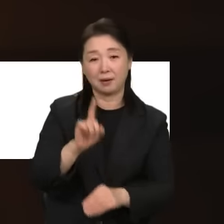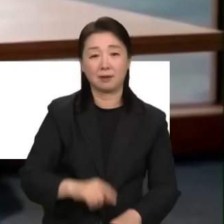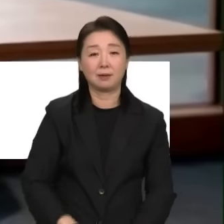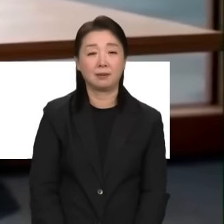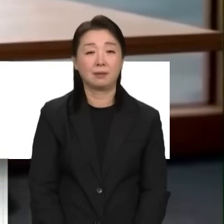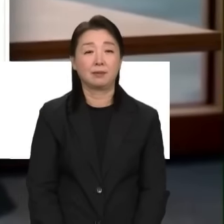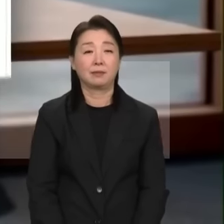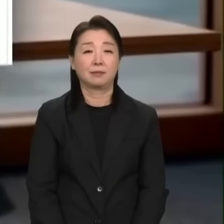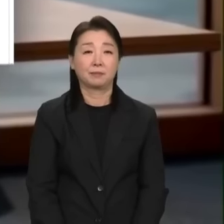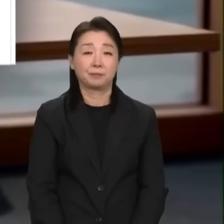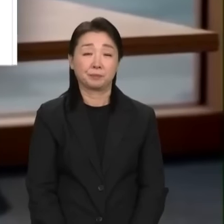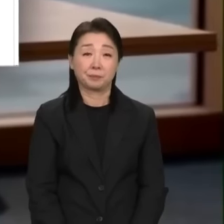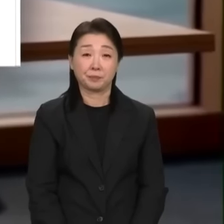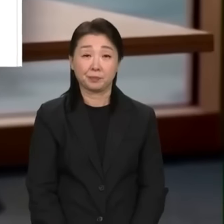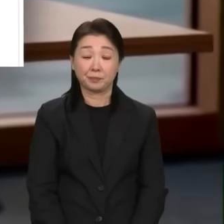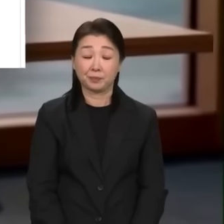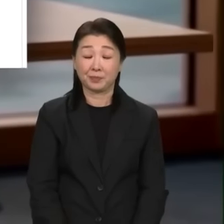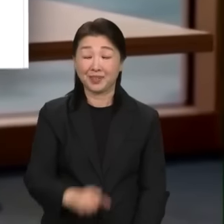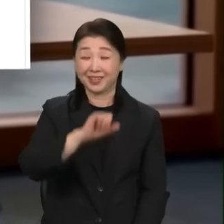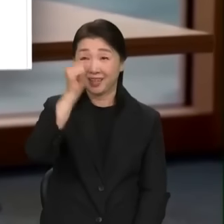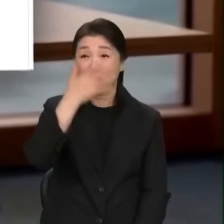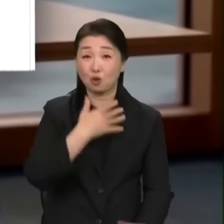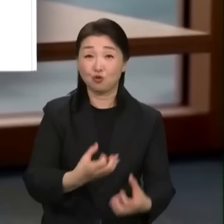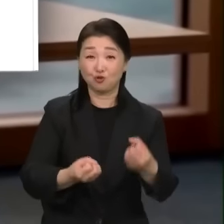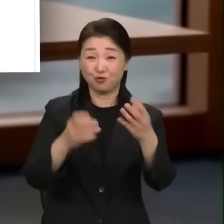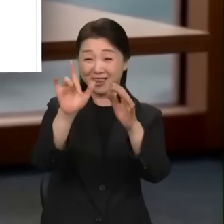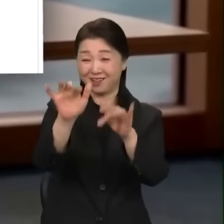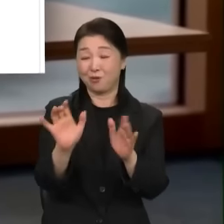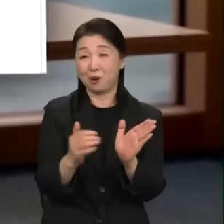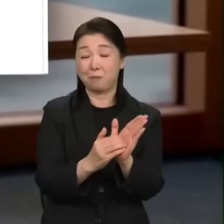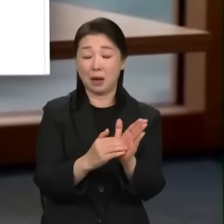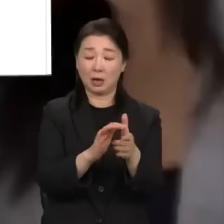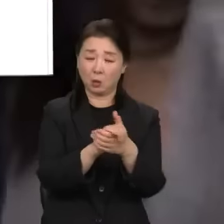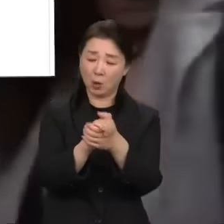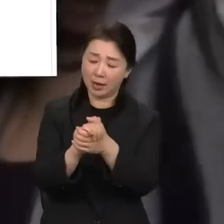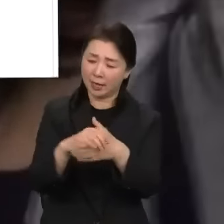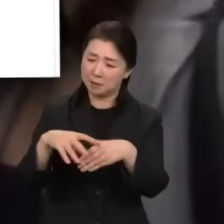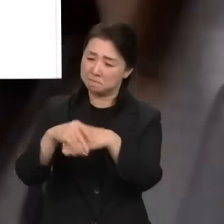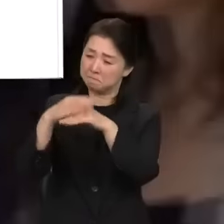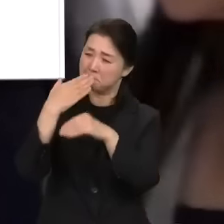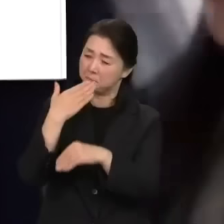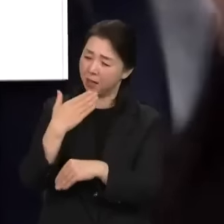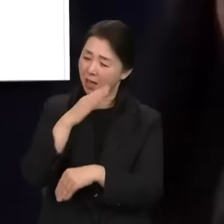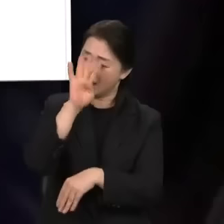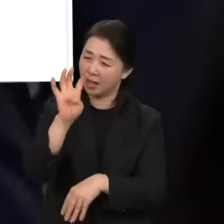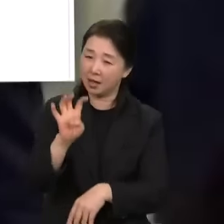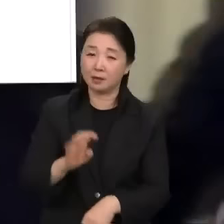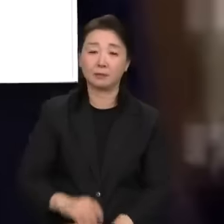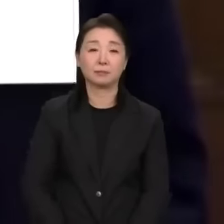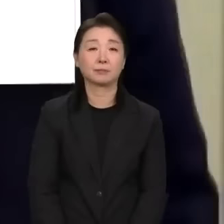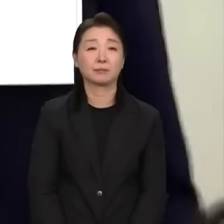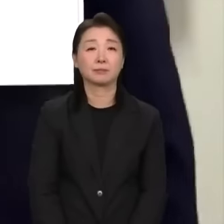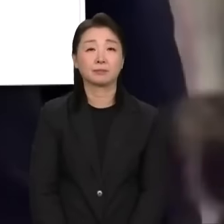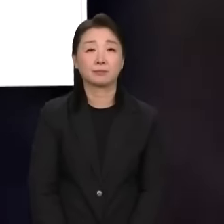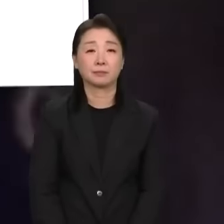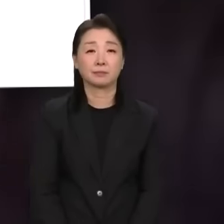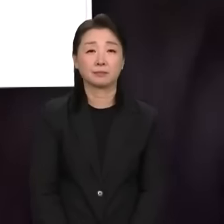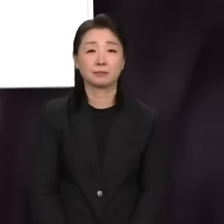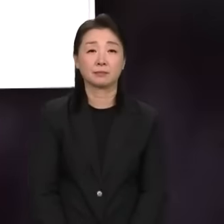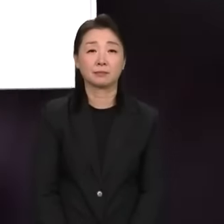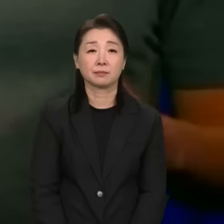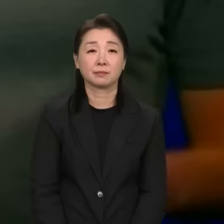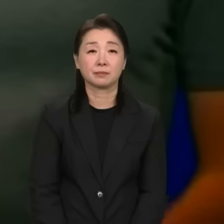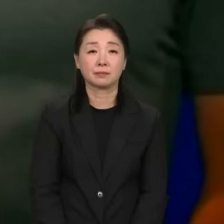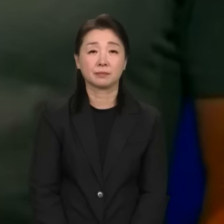시도했고 당선 축하 글도 올렸지만 관계 개선 여부는 여전히 불투명하다고 미국 언론들은 분석하고